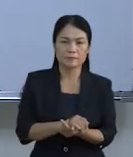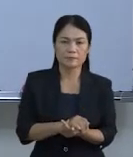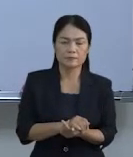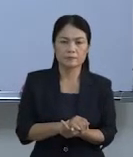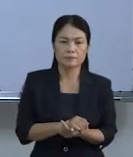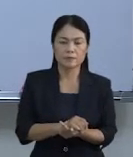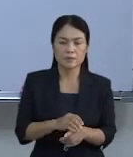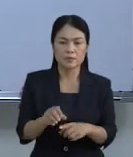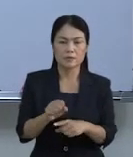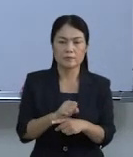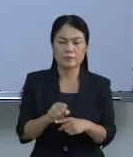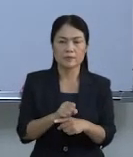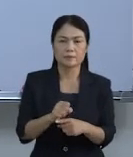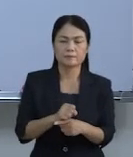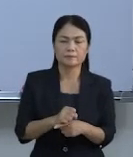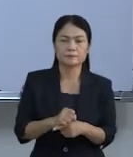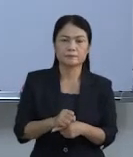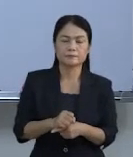lùng hạt